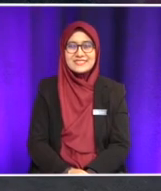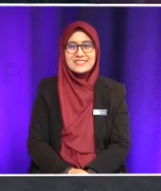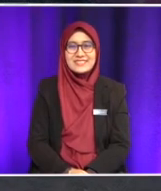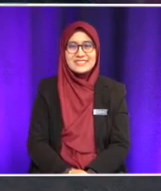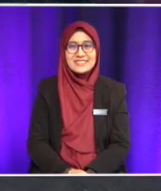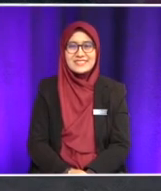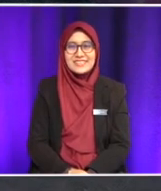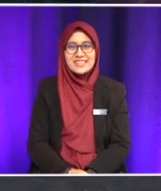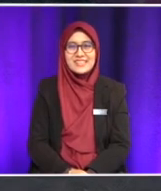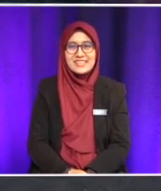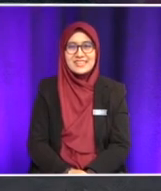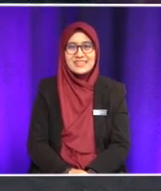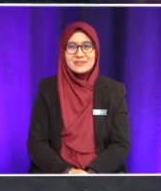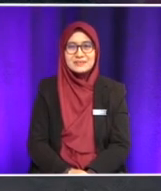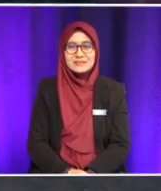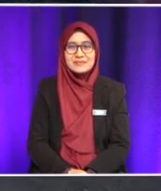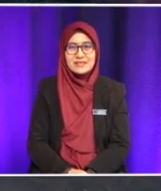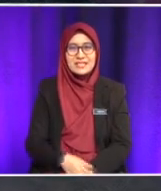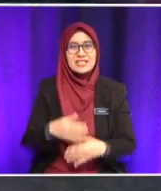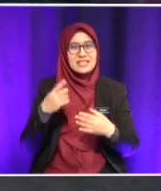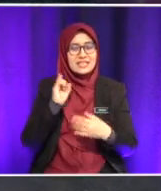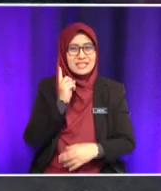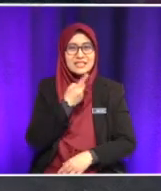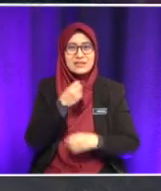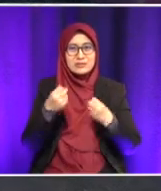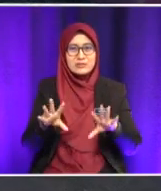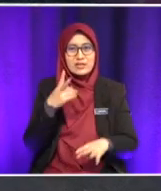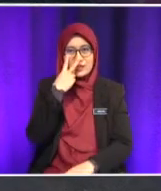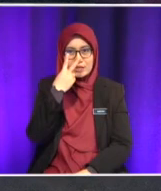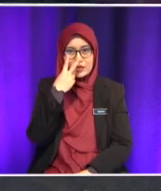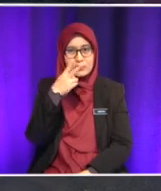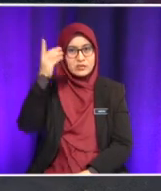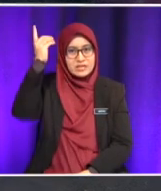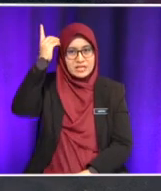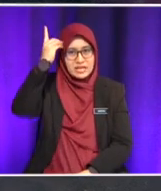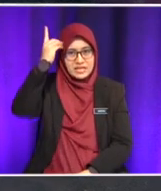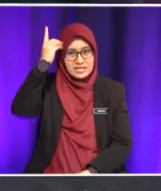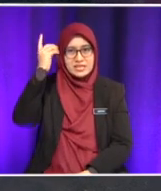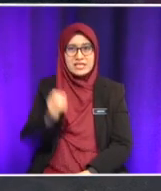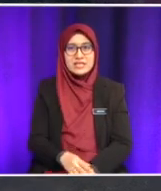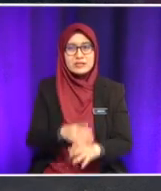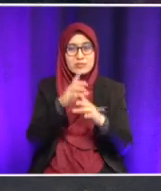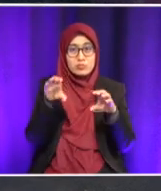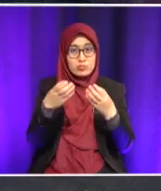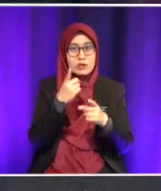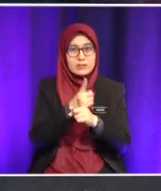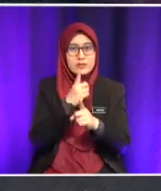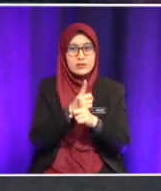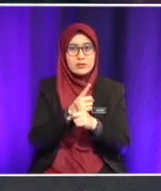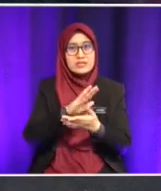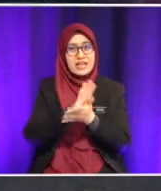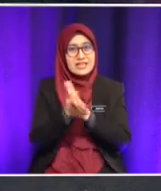nampak terlihat tadi Denis dia mampu badan betul dan memang Putera jadi kita bagi